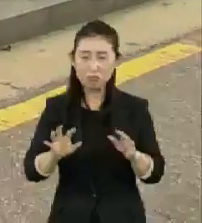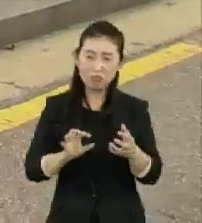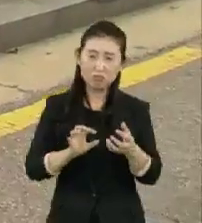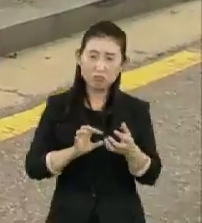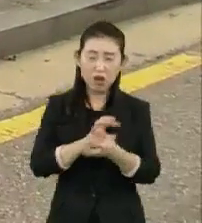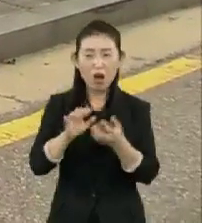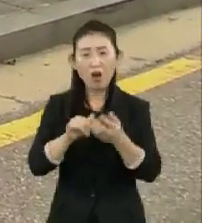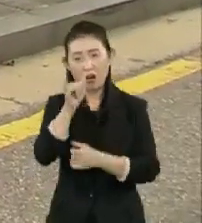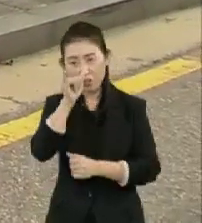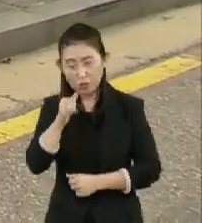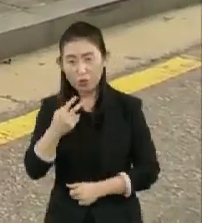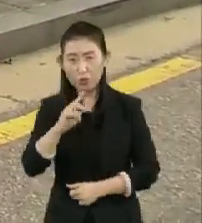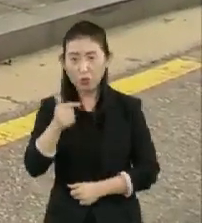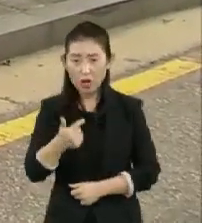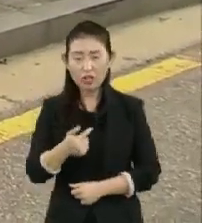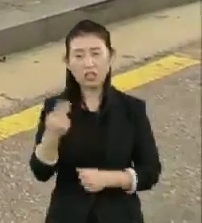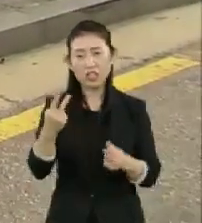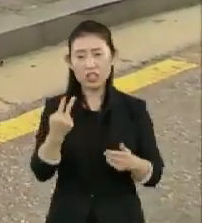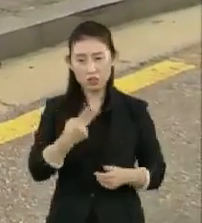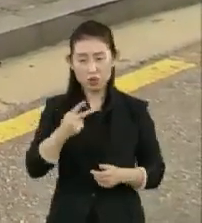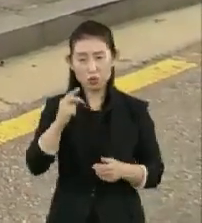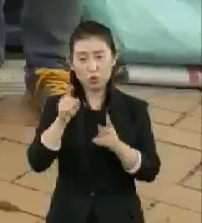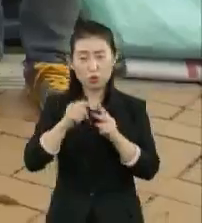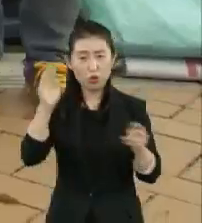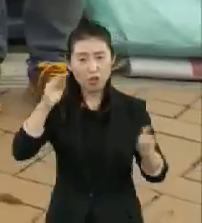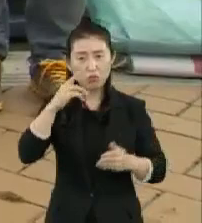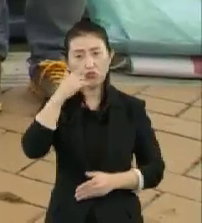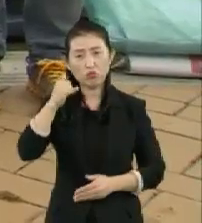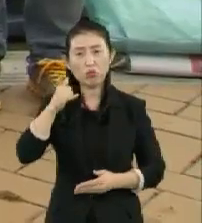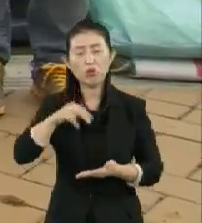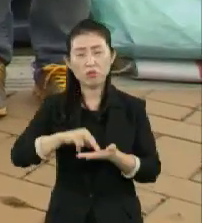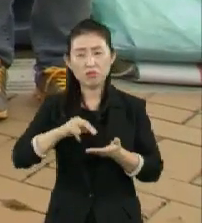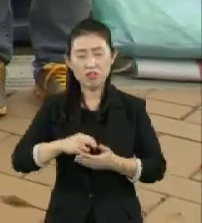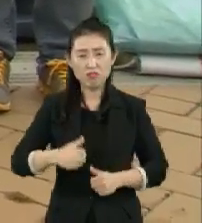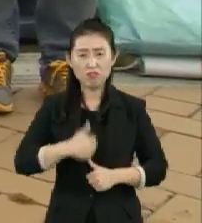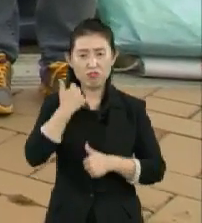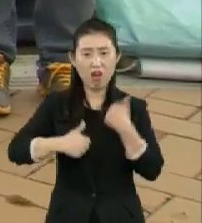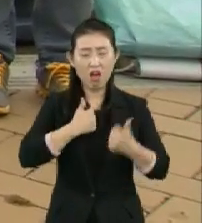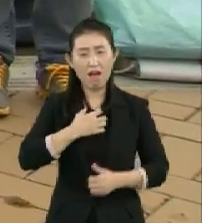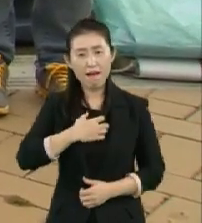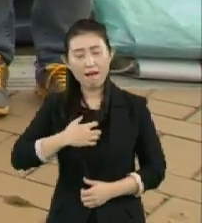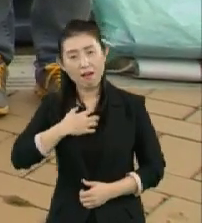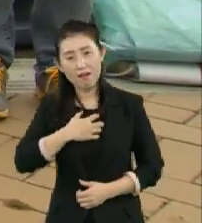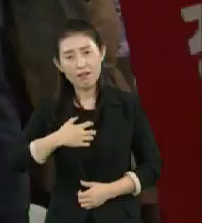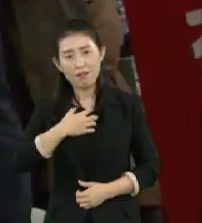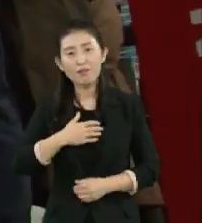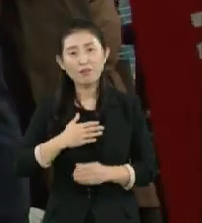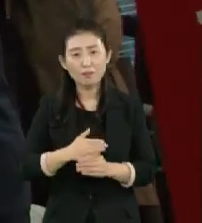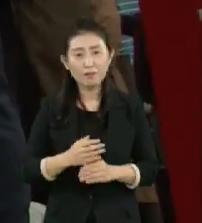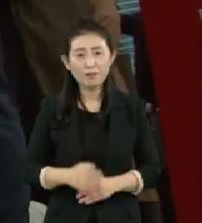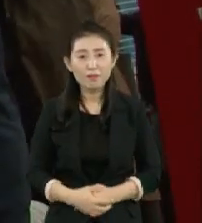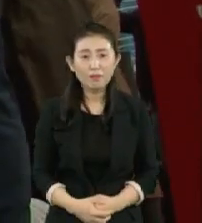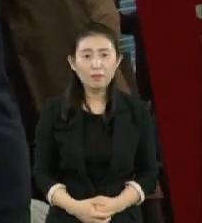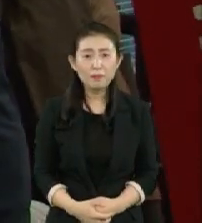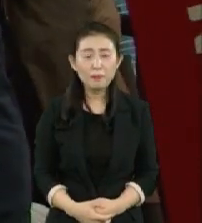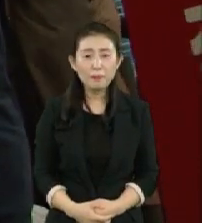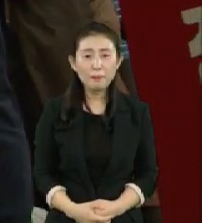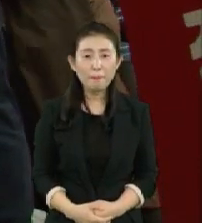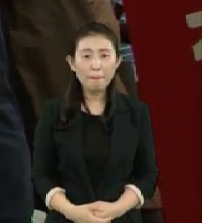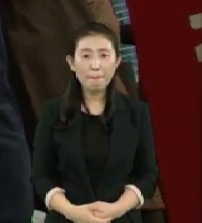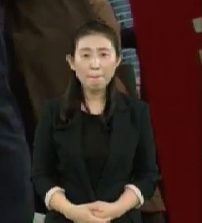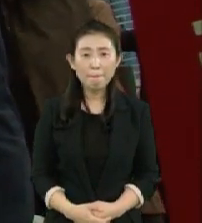얽히면서 도안지구 2천여 명의 초등학생 학부모들은 속이 까맣게 타들어가고 있습니다.